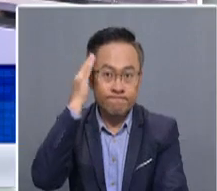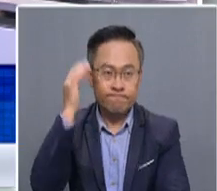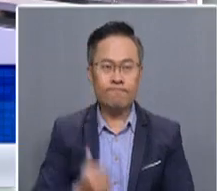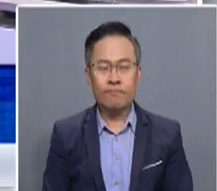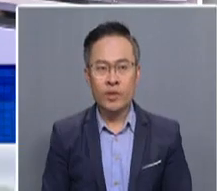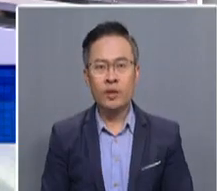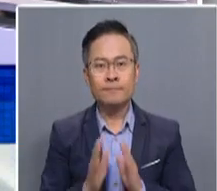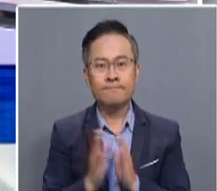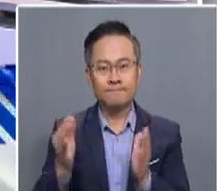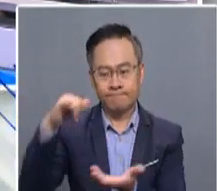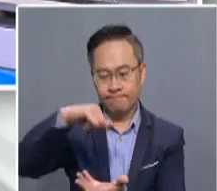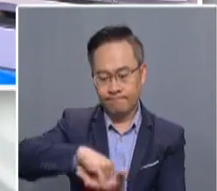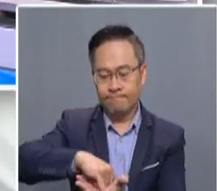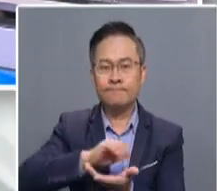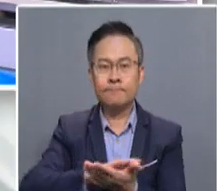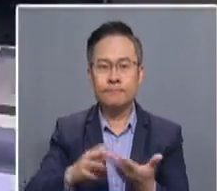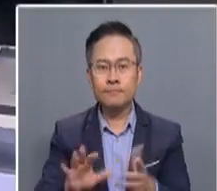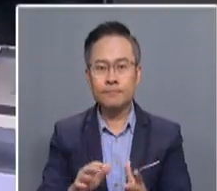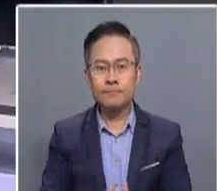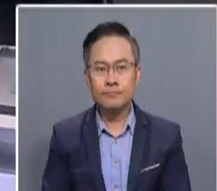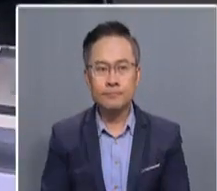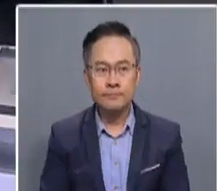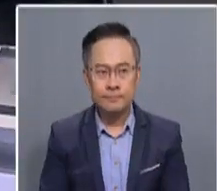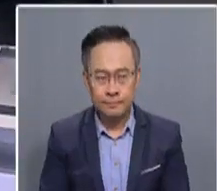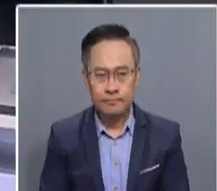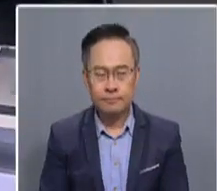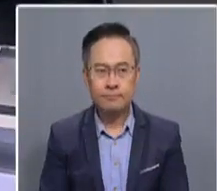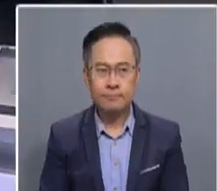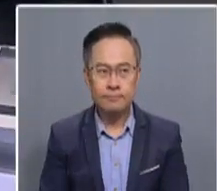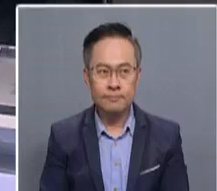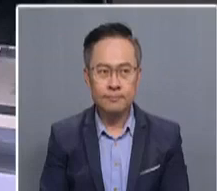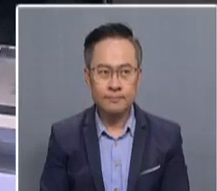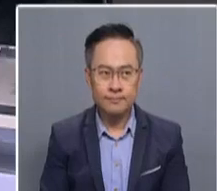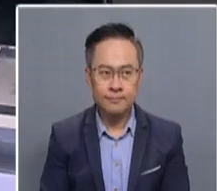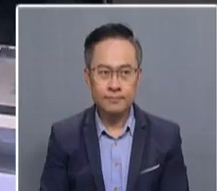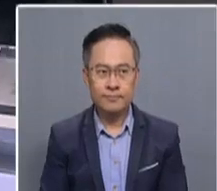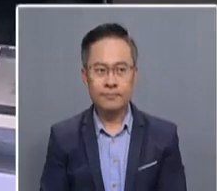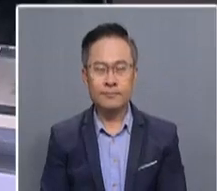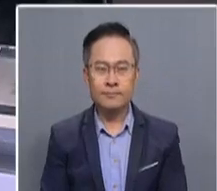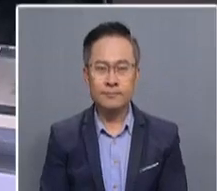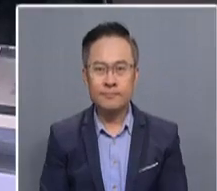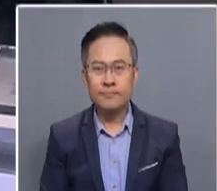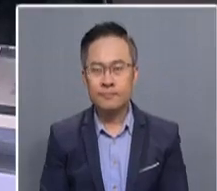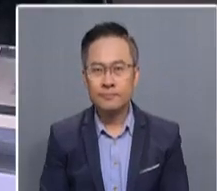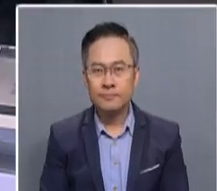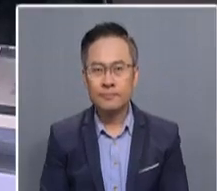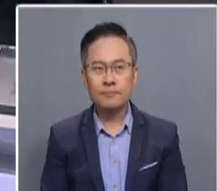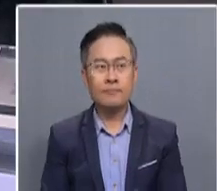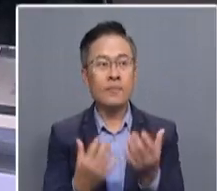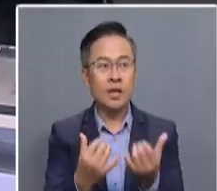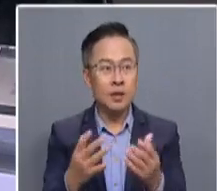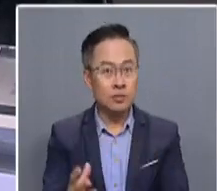แพทย์โอภาสการกวินพงศ์รักษาการอธิบดีกรมควบคุมโรคก็ยืนยันว่าโอเคอ่ะ2เคส3เคสสวัสดีครับท่านครับ2เคส3เคสที่ผ่านม